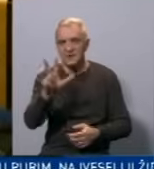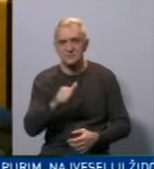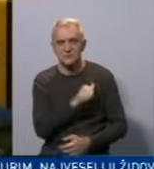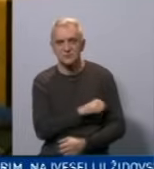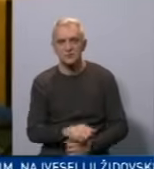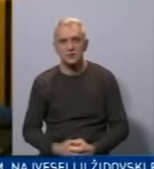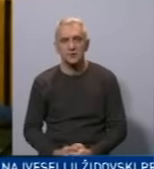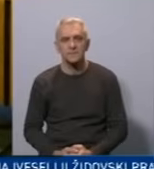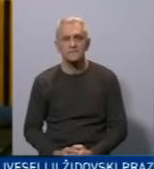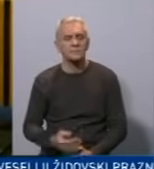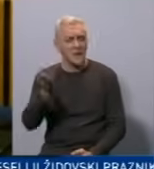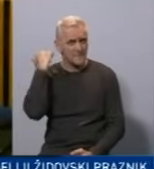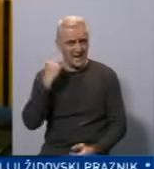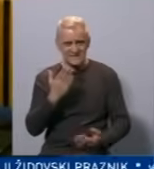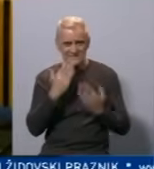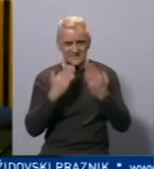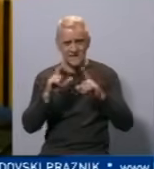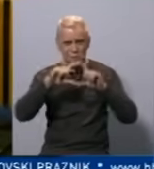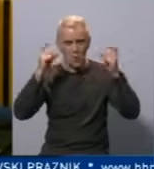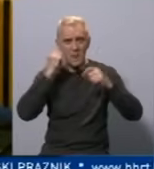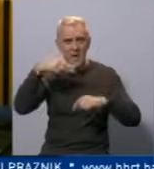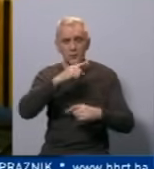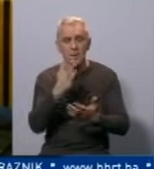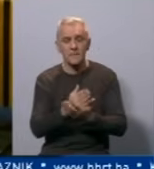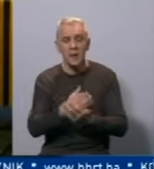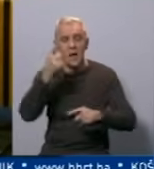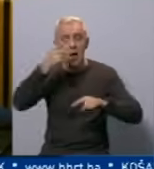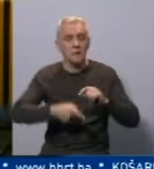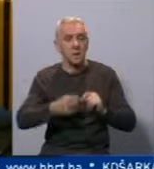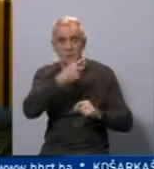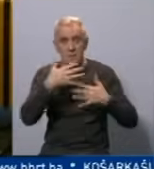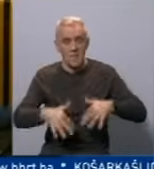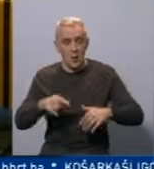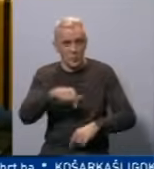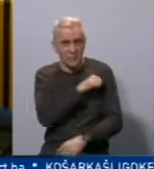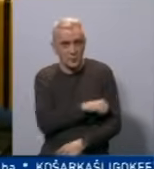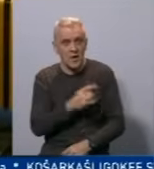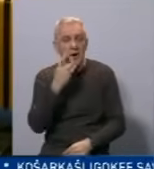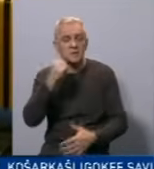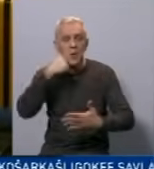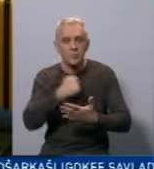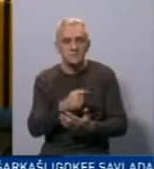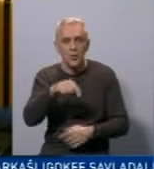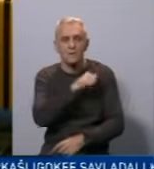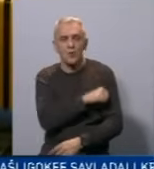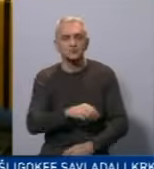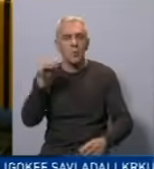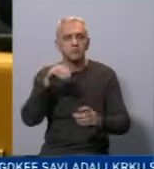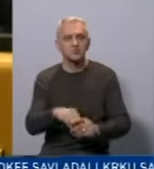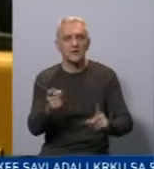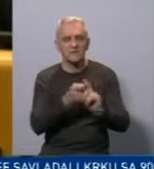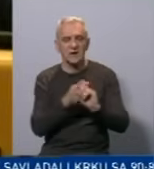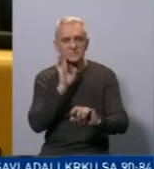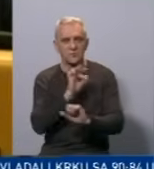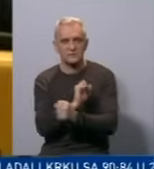decembra 2023. Prethodna sjednica Doma naroda održana je krajem januara ove godine kada je potvrđen ovogodišnji budžet Federacije